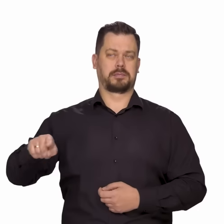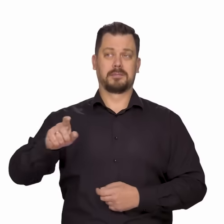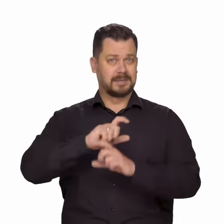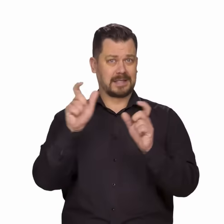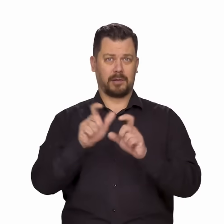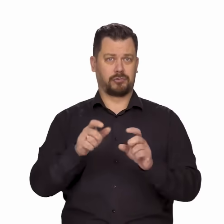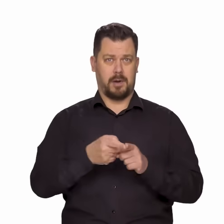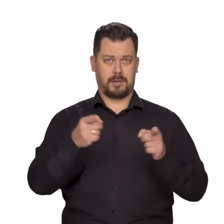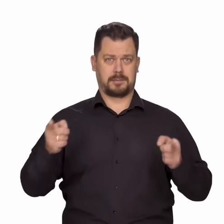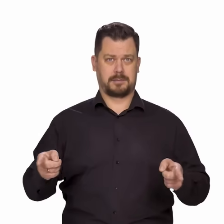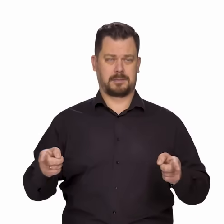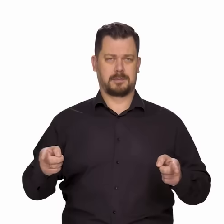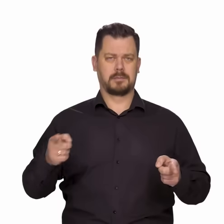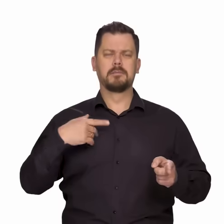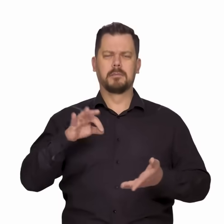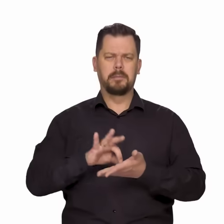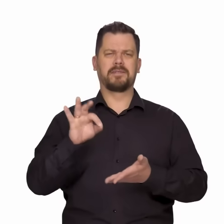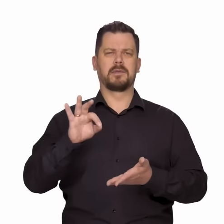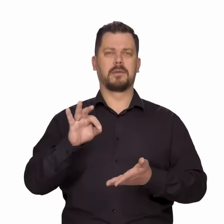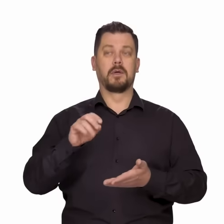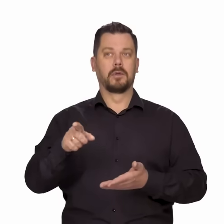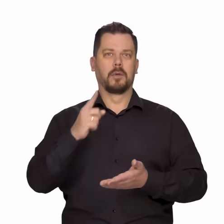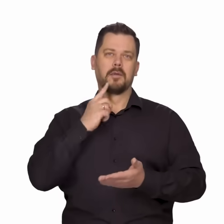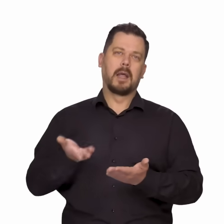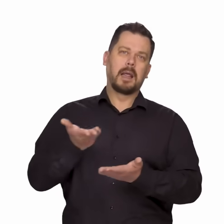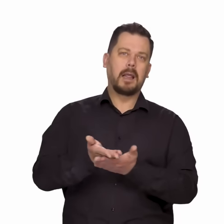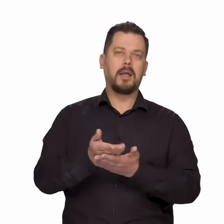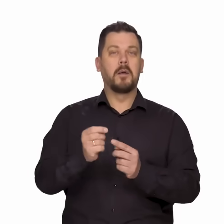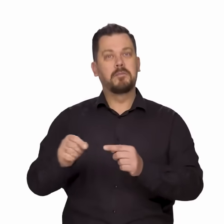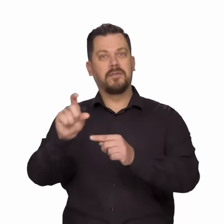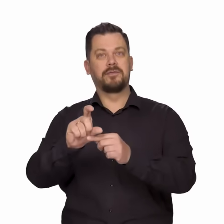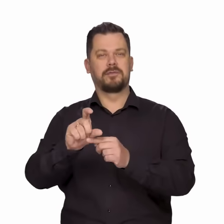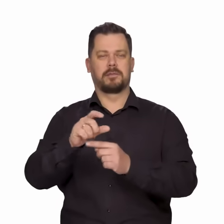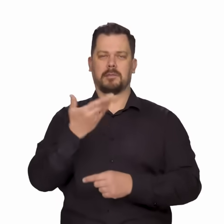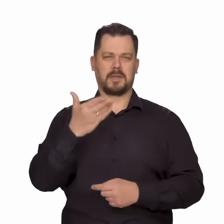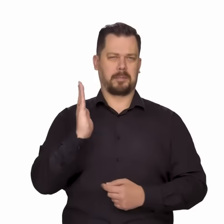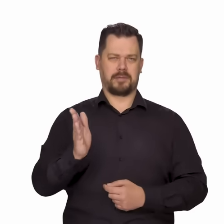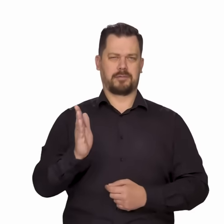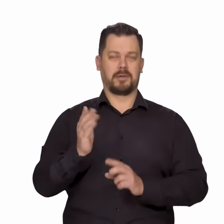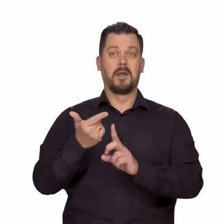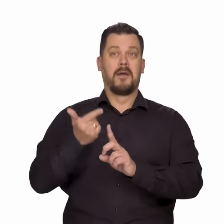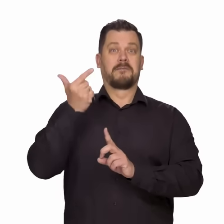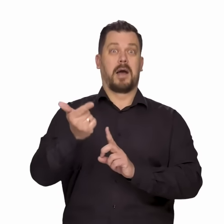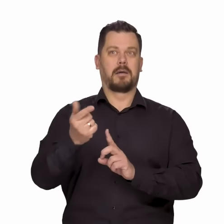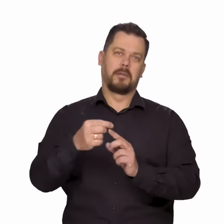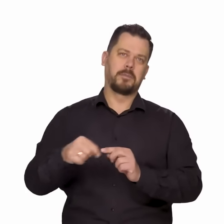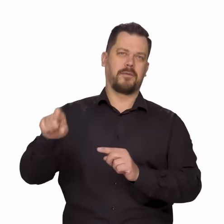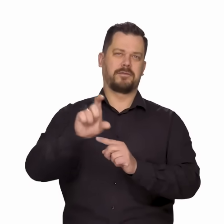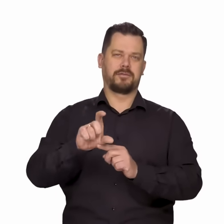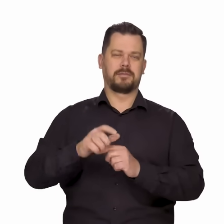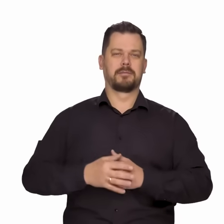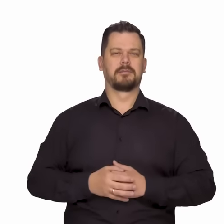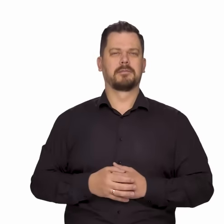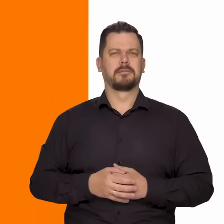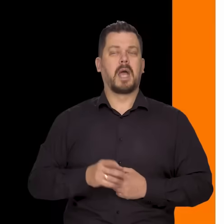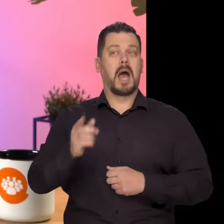stałą cenę, przez cały czas trwania umowy. Gwarantujemy też, że nie zaskoczymy Cię kilkukrotnie większą stawką w drugim roku, jak co po